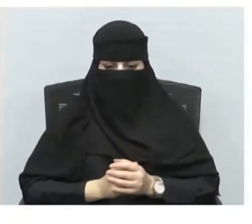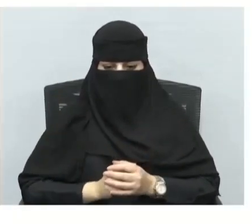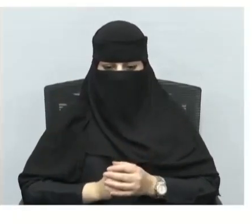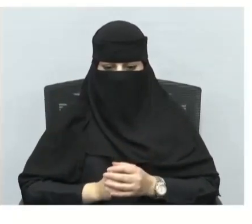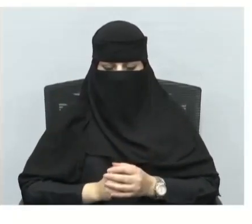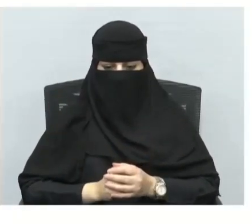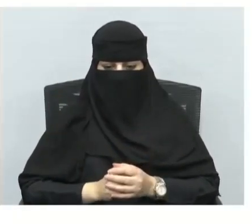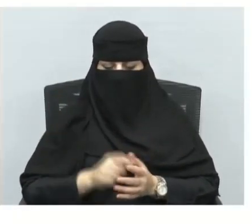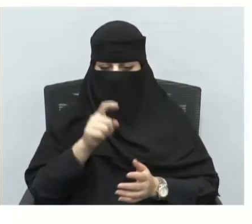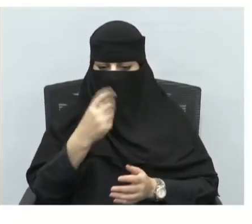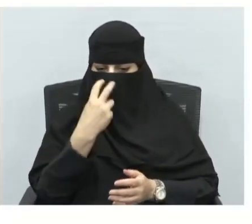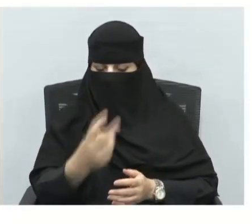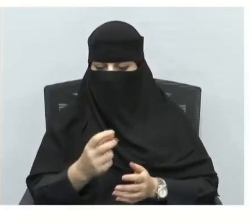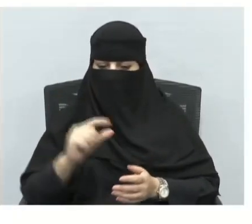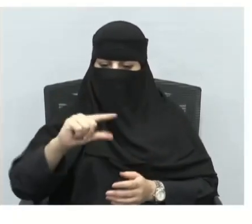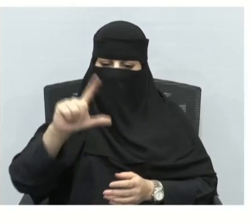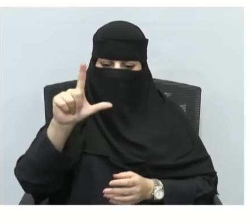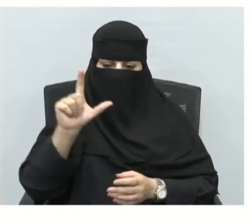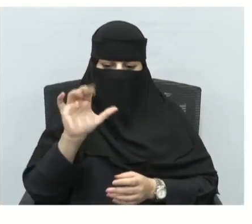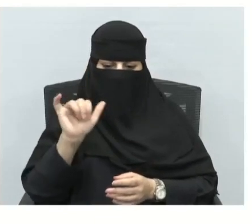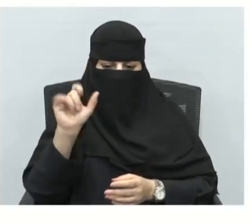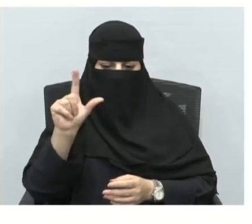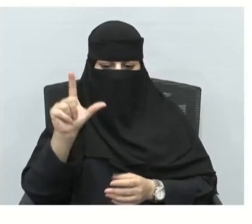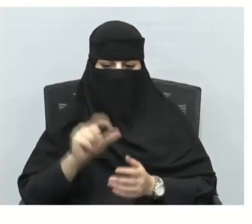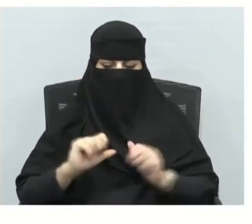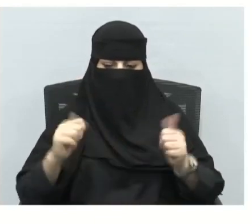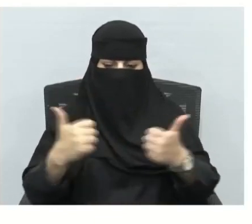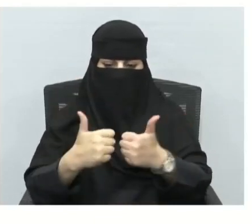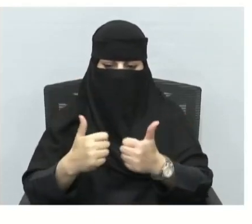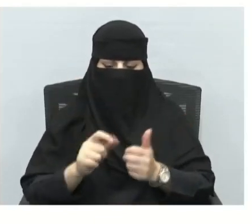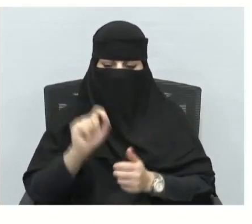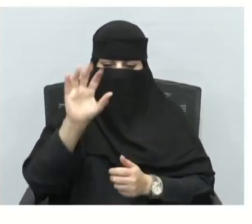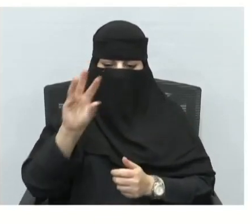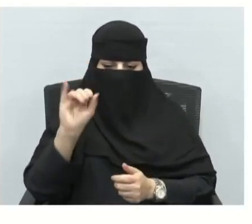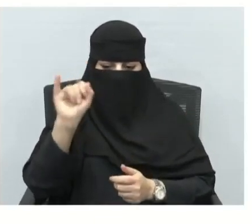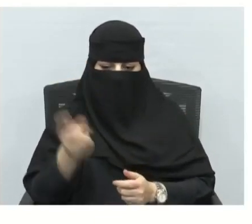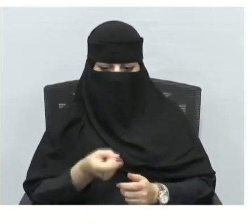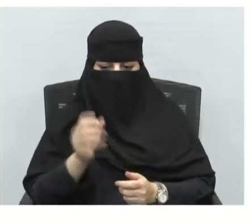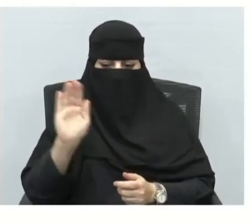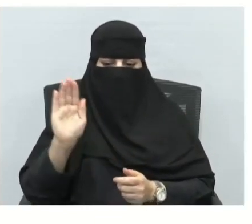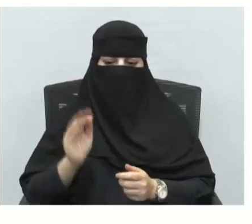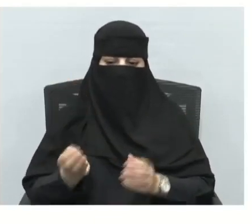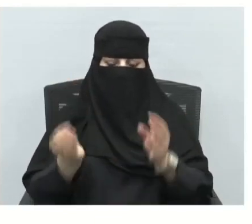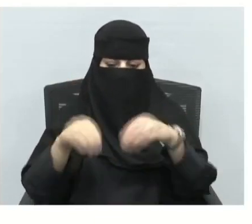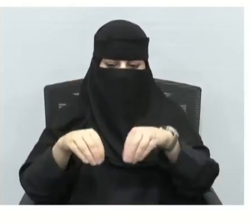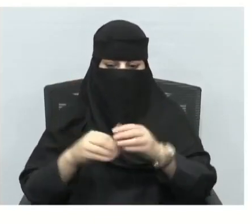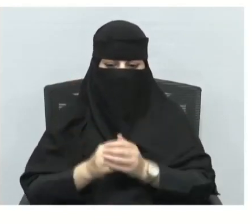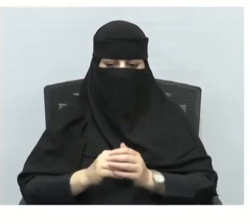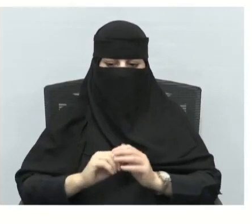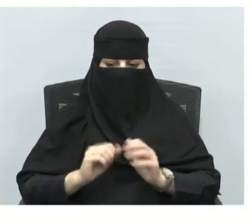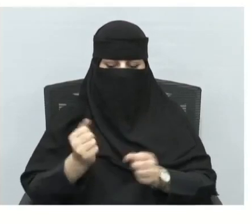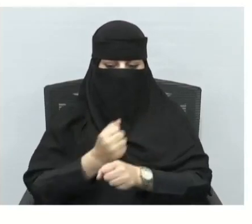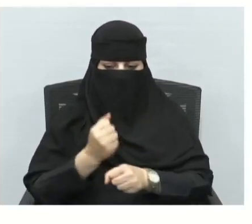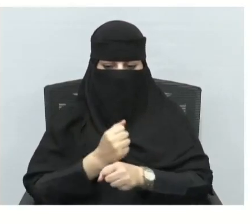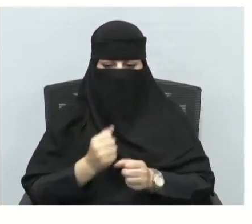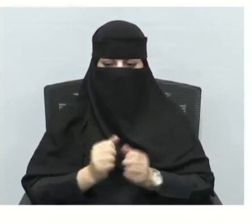افراد هنا لدينا دليل الاسره وهو فهرس تضمين الانشطه التي تتشارك فيها